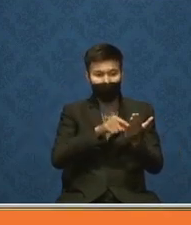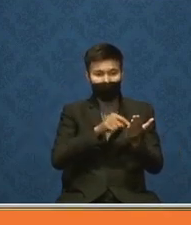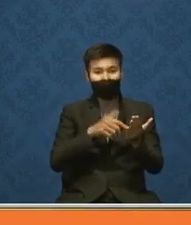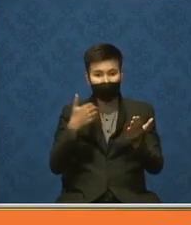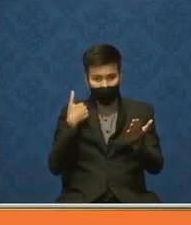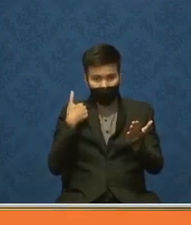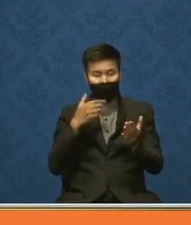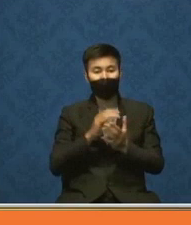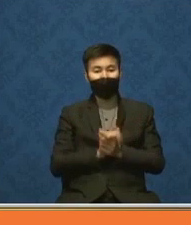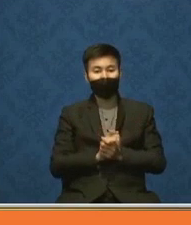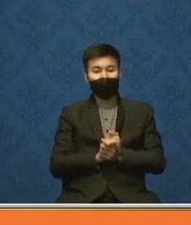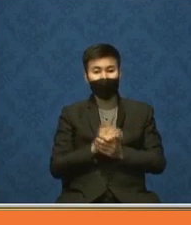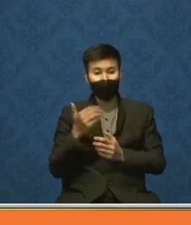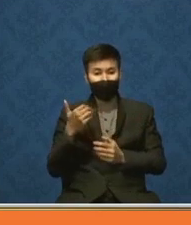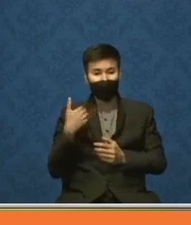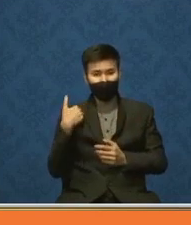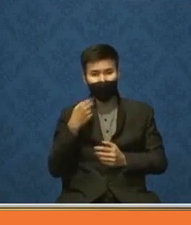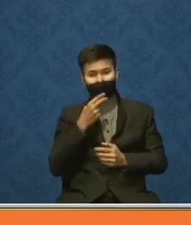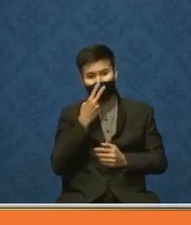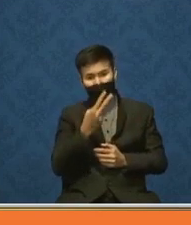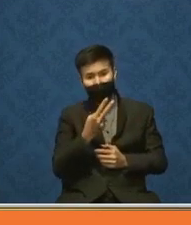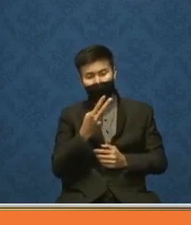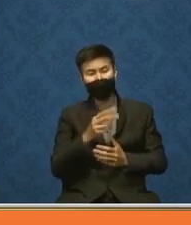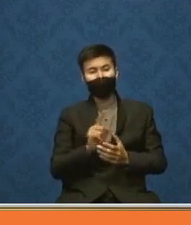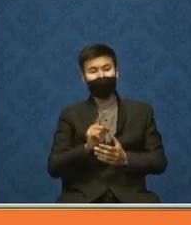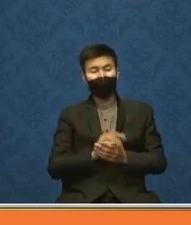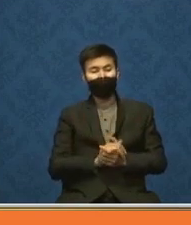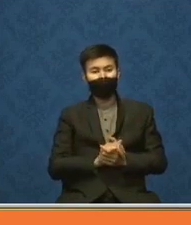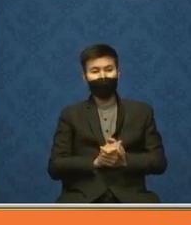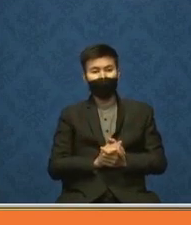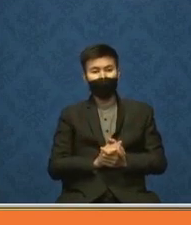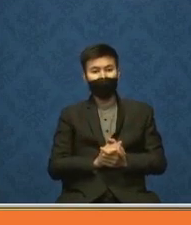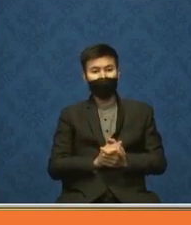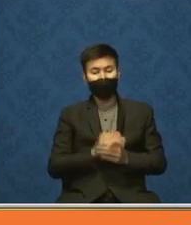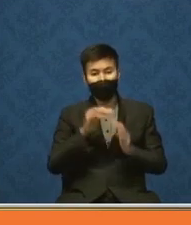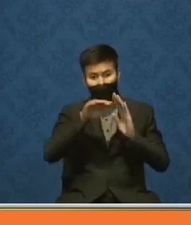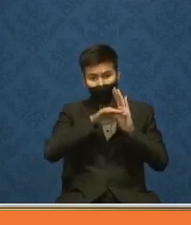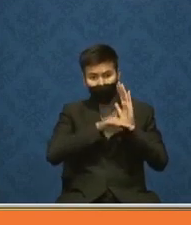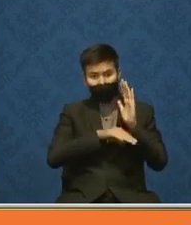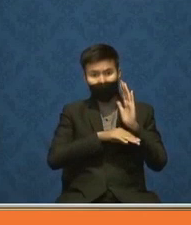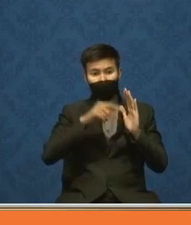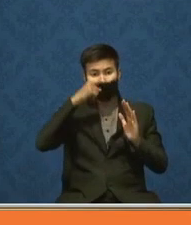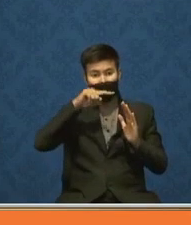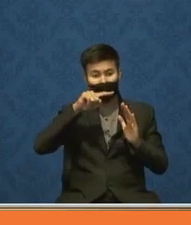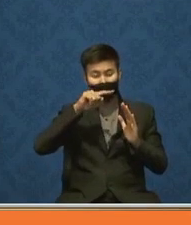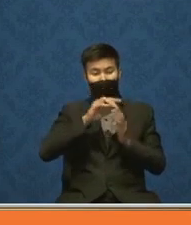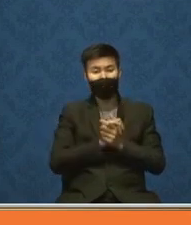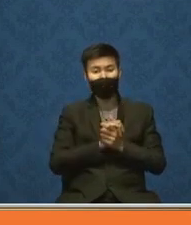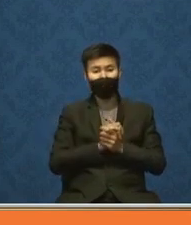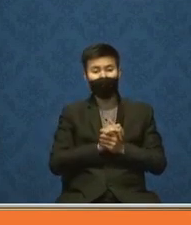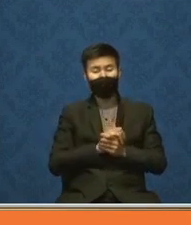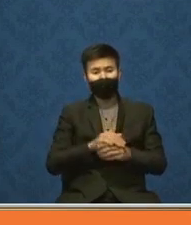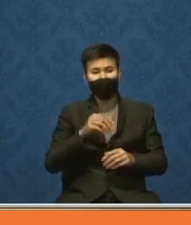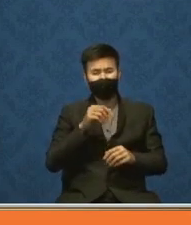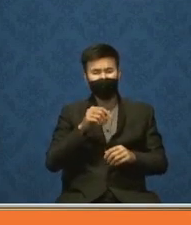งเนี่ยครับจริงๆมันสะท้อน2อย่างครับคือกระบวนการทำงบประมาณของไทยเนี่ยครับถ้ามันยังติดอยู่ในกรอบยุทธศา